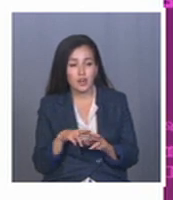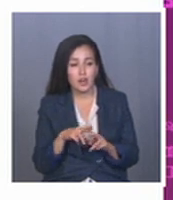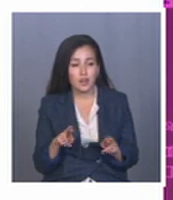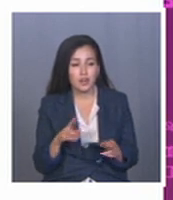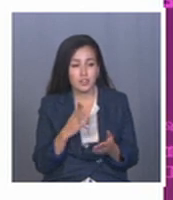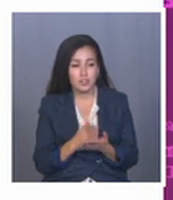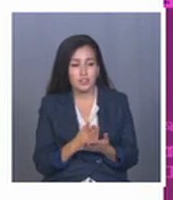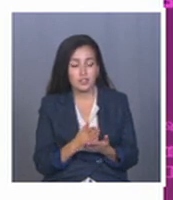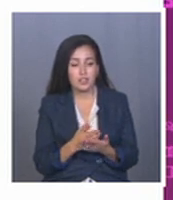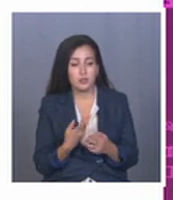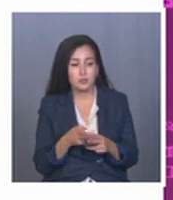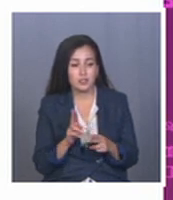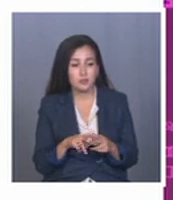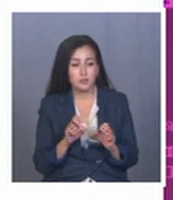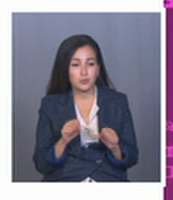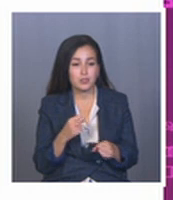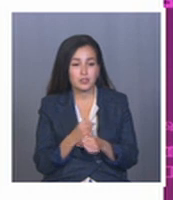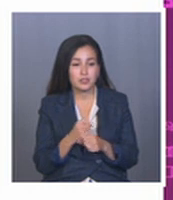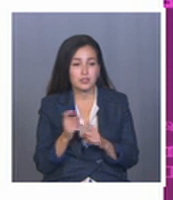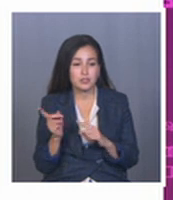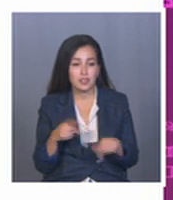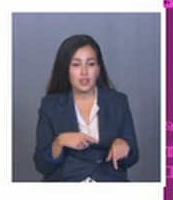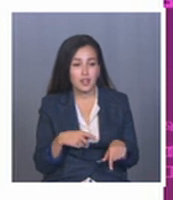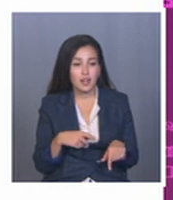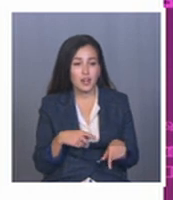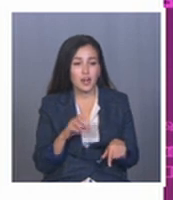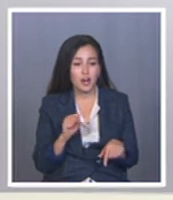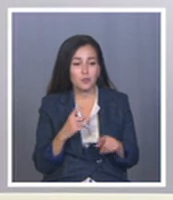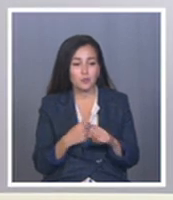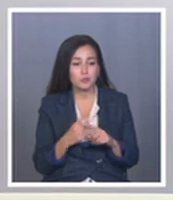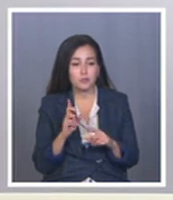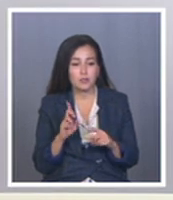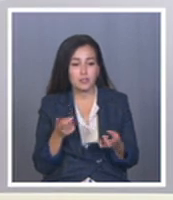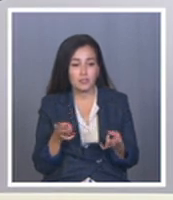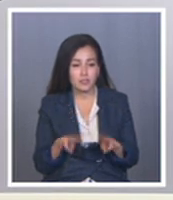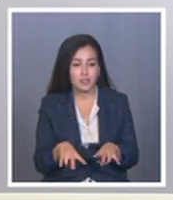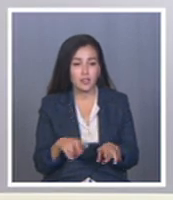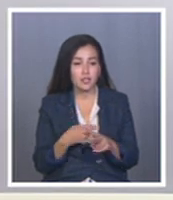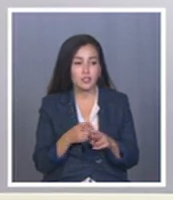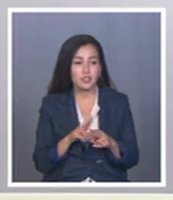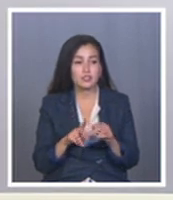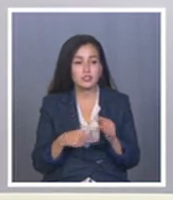тұрсыздар. Демек олар қысқарады. Яғни бізде тек а плюс б қалады. Мына бөлшекке қараңыздар.